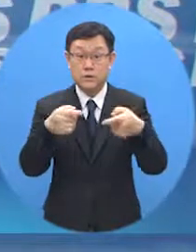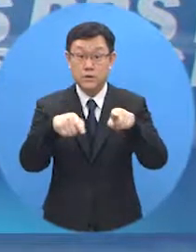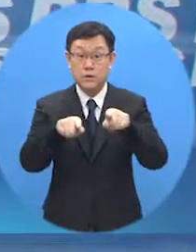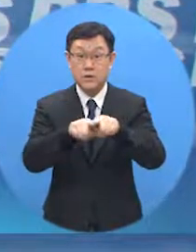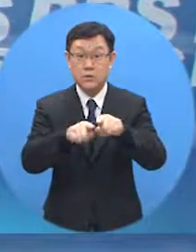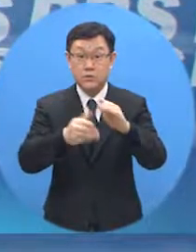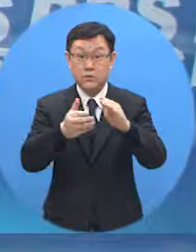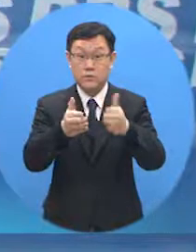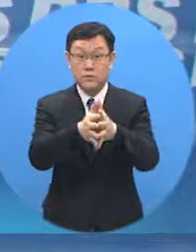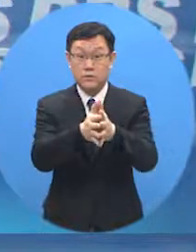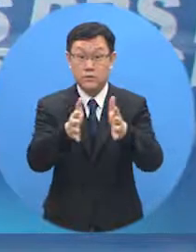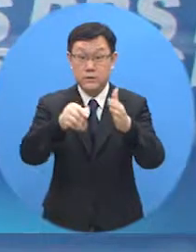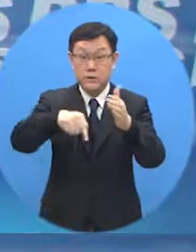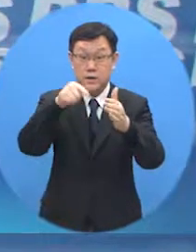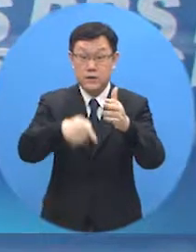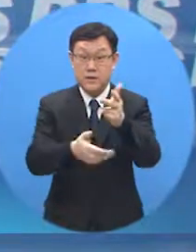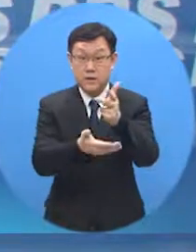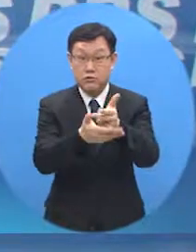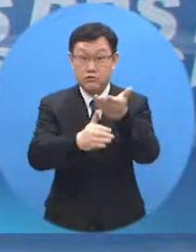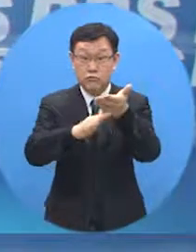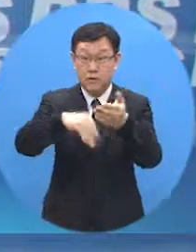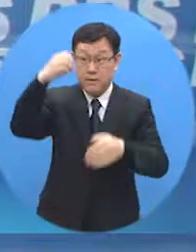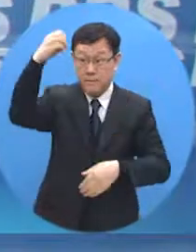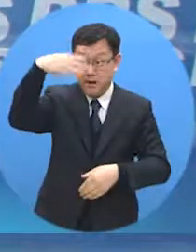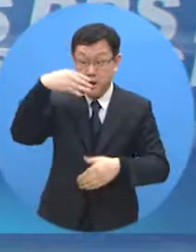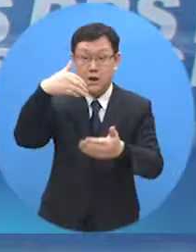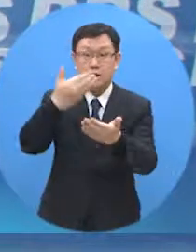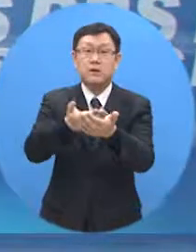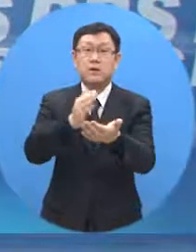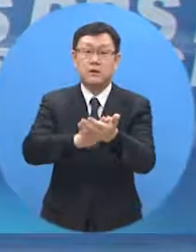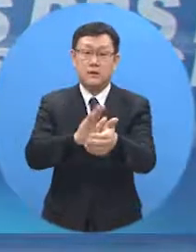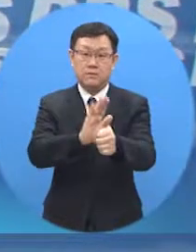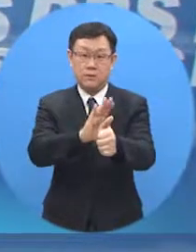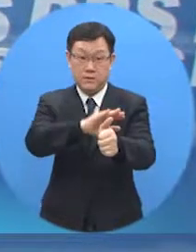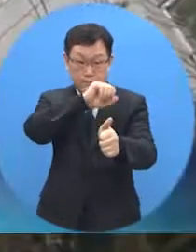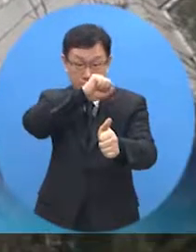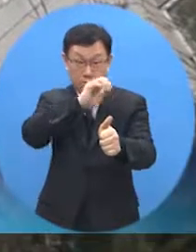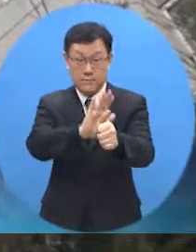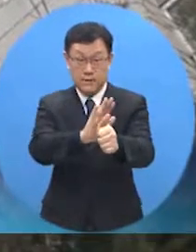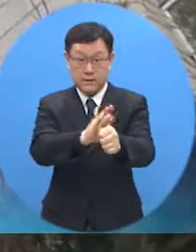동대문구가 공동주택 지하주차장 LED 조명 교체 비용을 지원합니다.